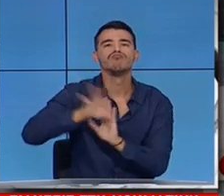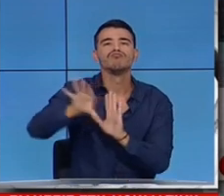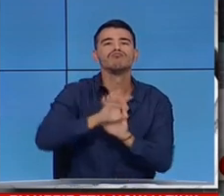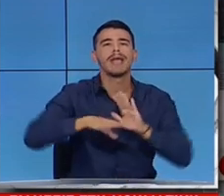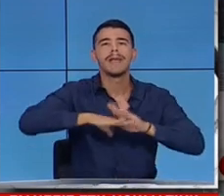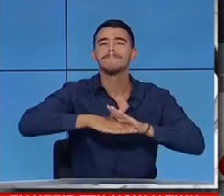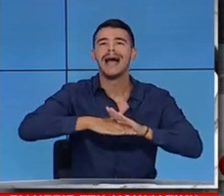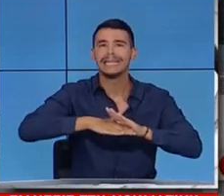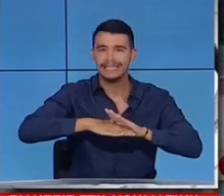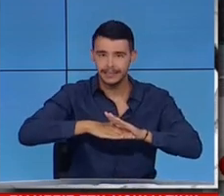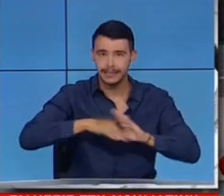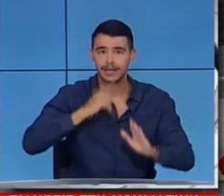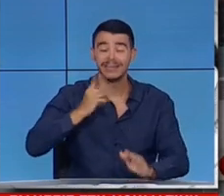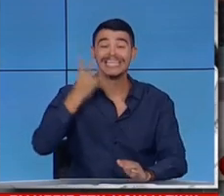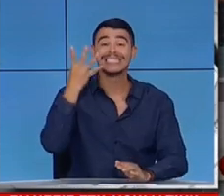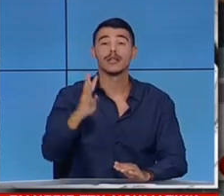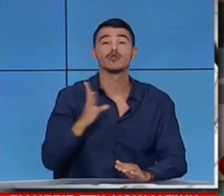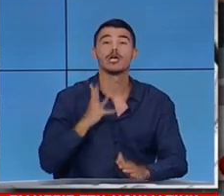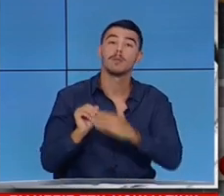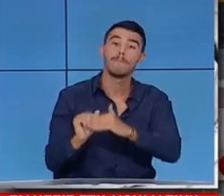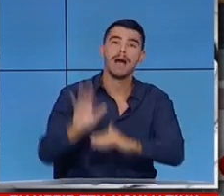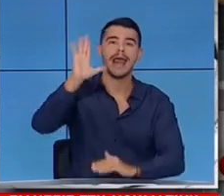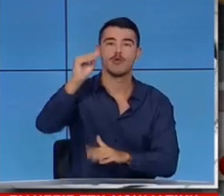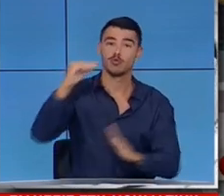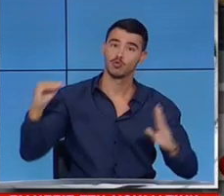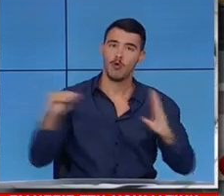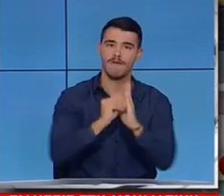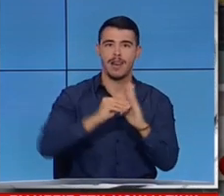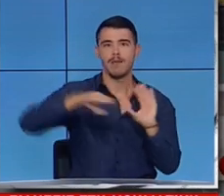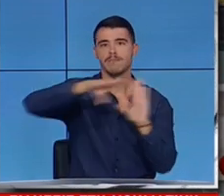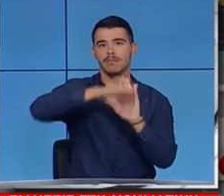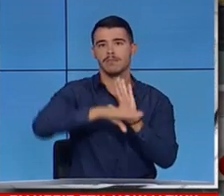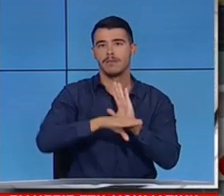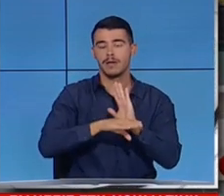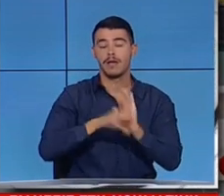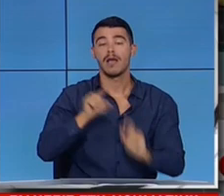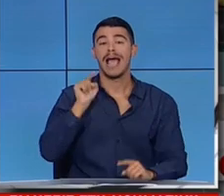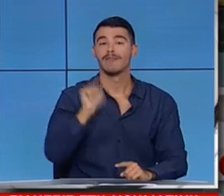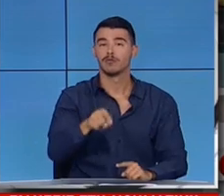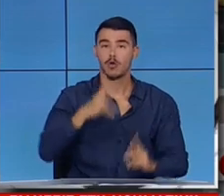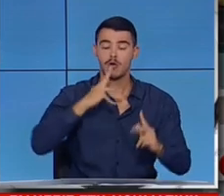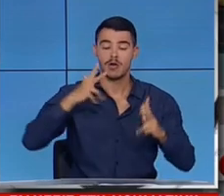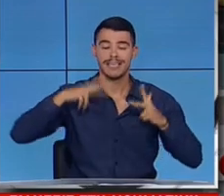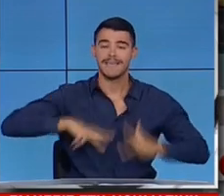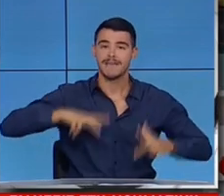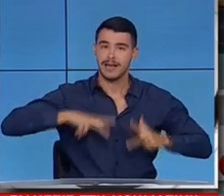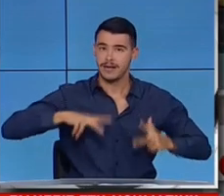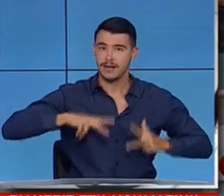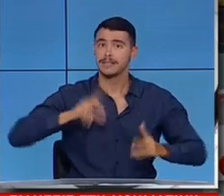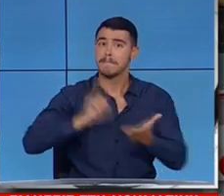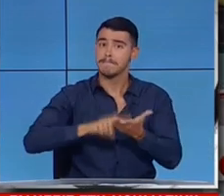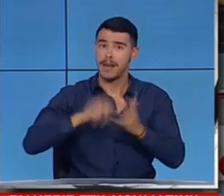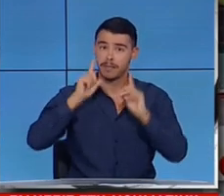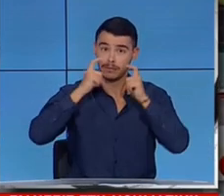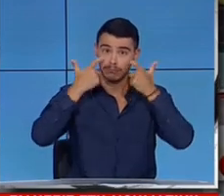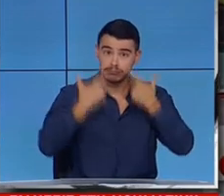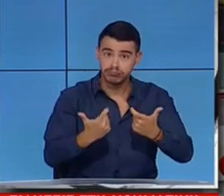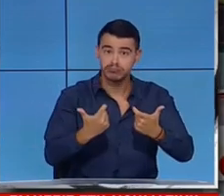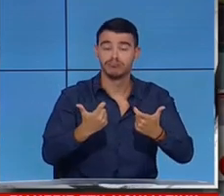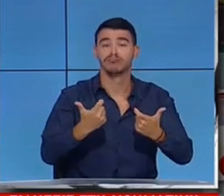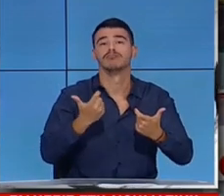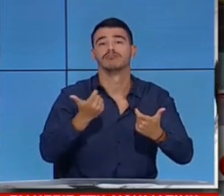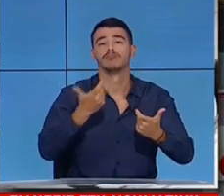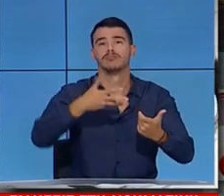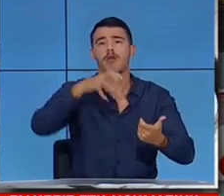400 θέσεων απασχόλησης ανά κανάλι. Εδώ θα πρέπει να υπάρξει μια εγρήγορση και από την πολιτεία και από τη ρυθμιστική αρχή και από τις οργανωμένες